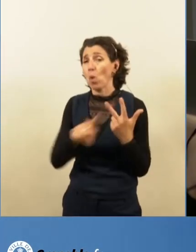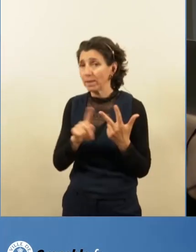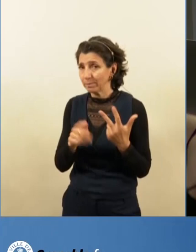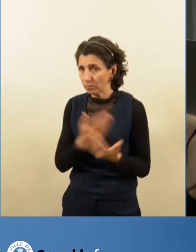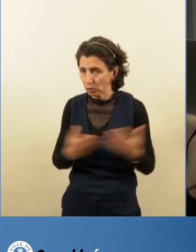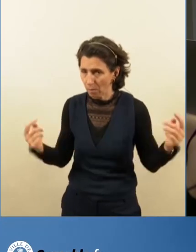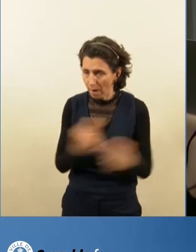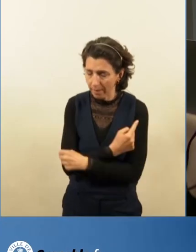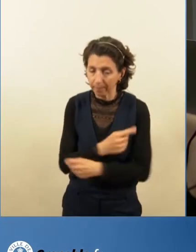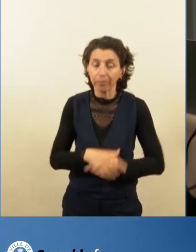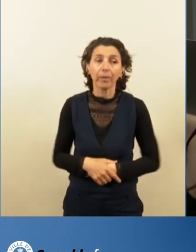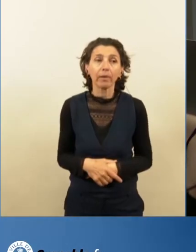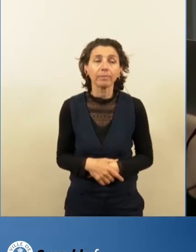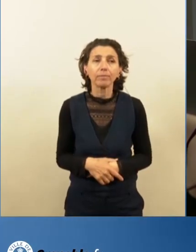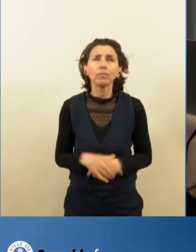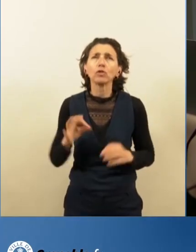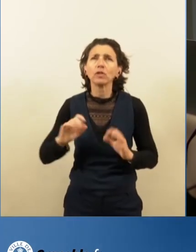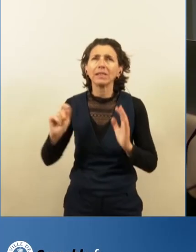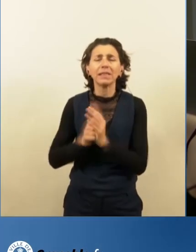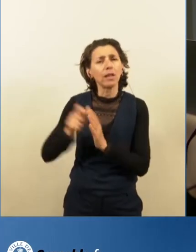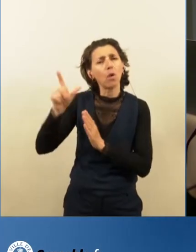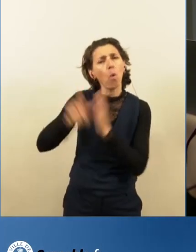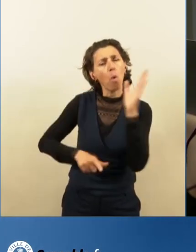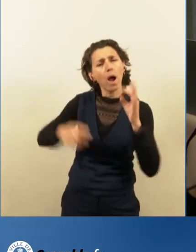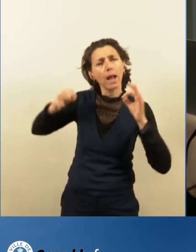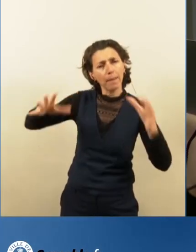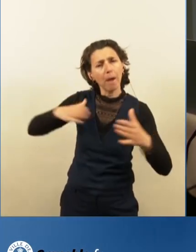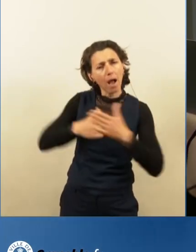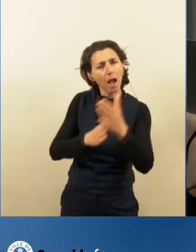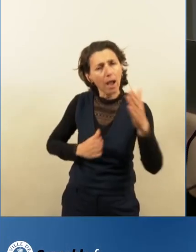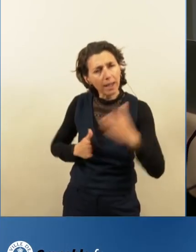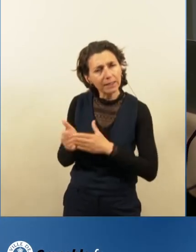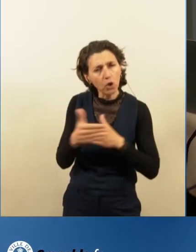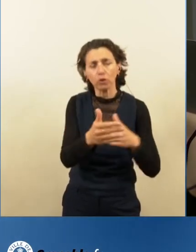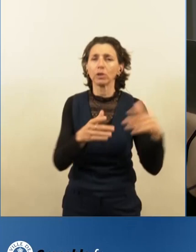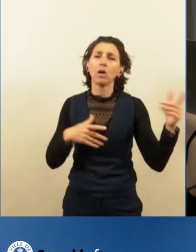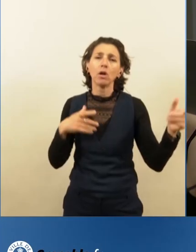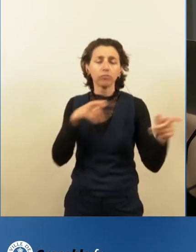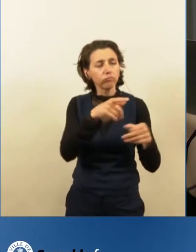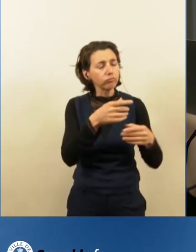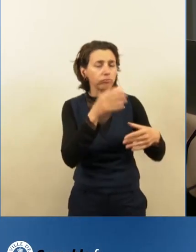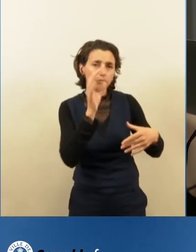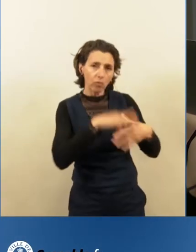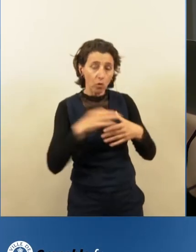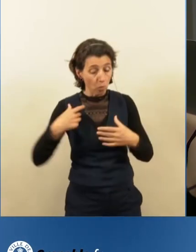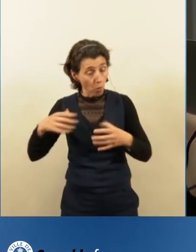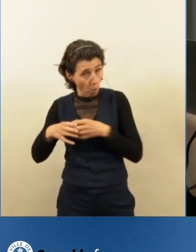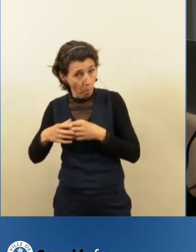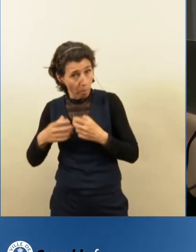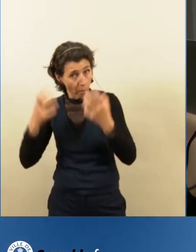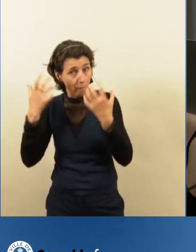l'élaboration du plan de la loi pardon climat et résilience vous avez voté contre le vœu que notre groupe a proposé pour